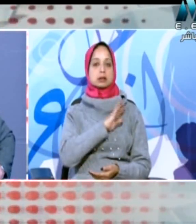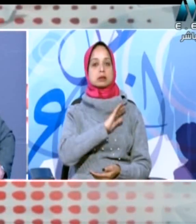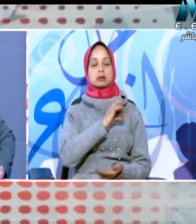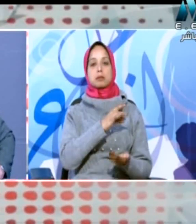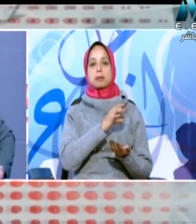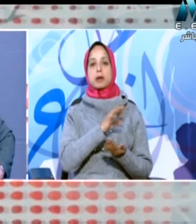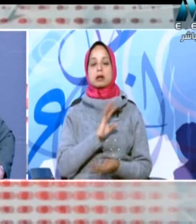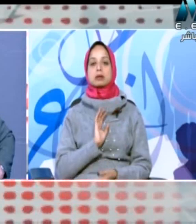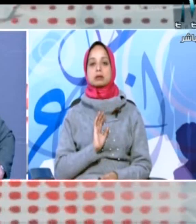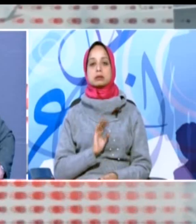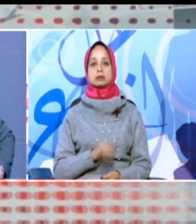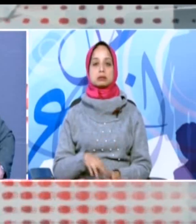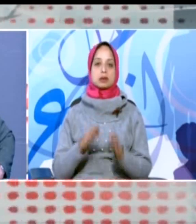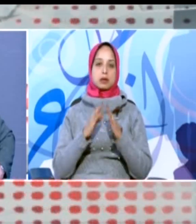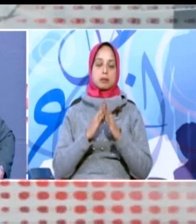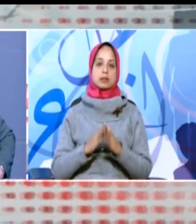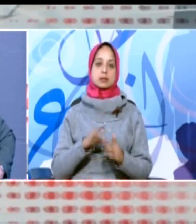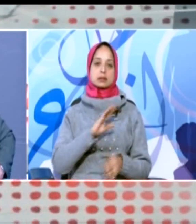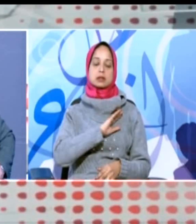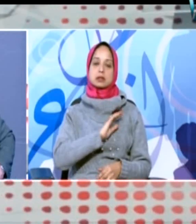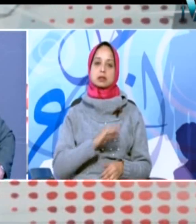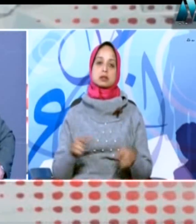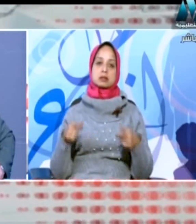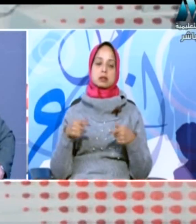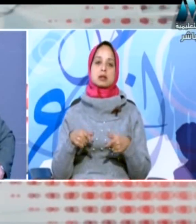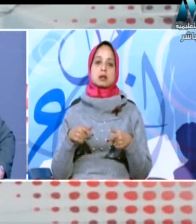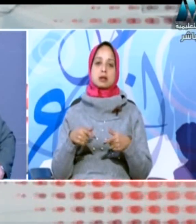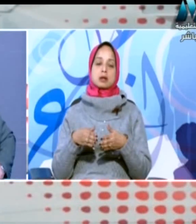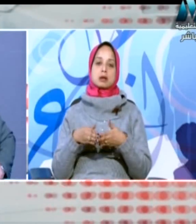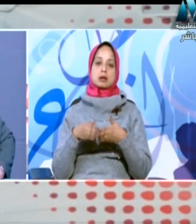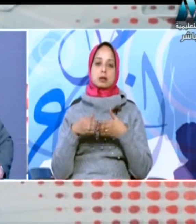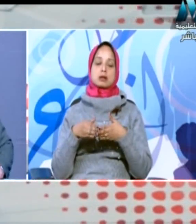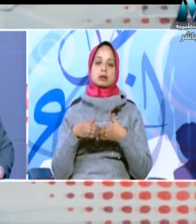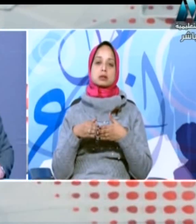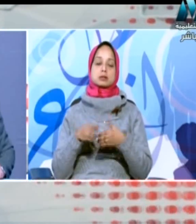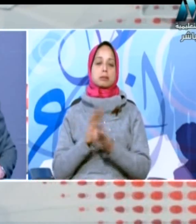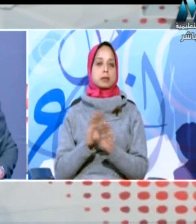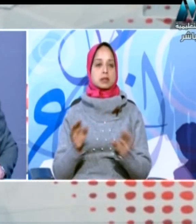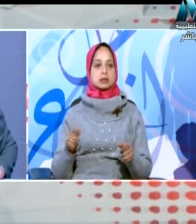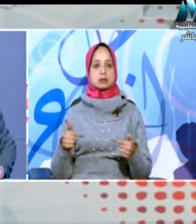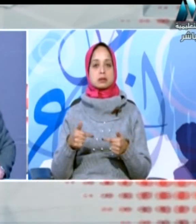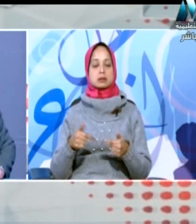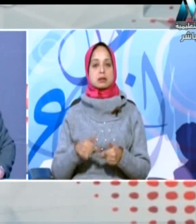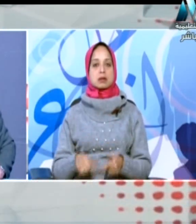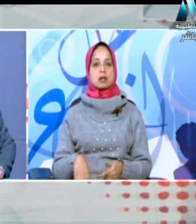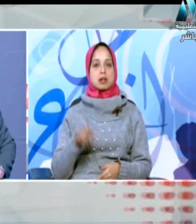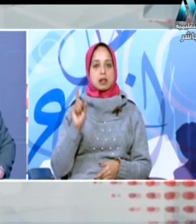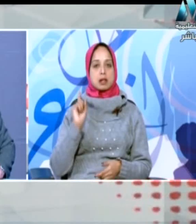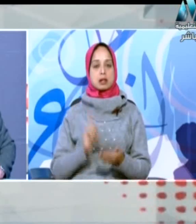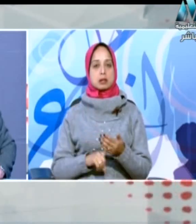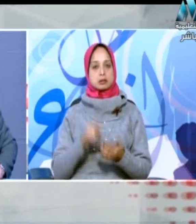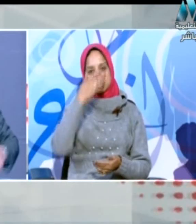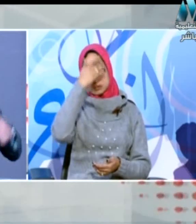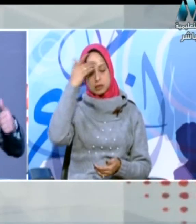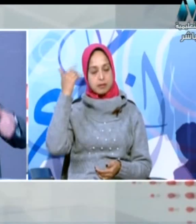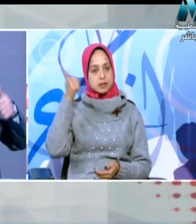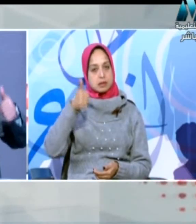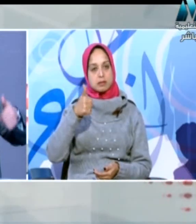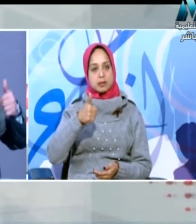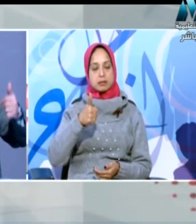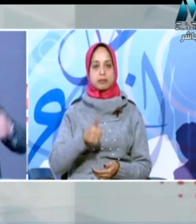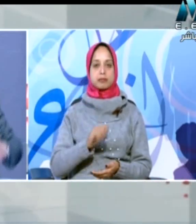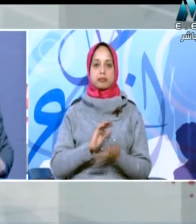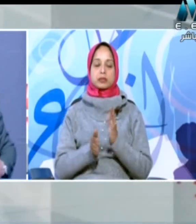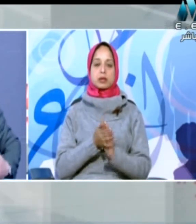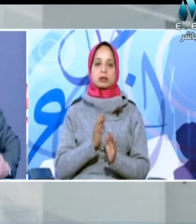هيوصل او مش؟ اعتبرناها ميزه لان هنا في نيه لتقويه الجيش المصري. ارجوكم نحفظهم كويس، ماشي؟ انهاء